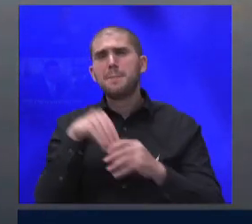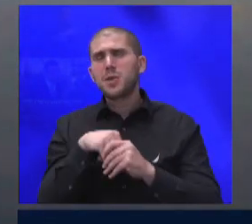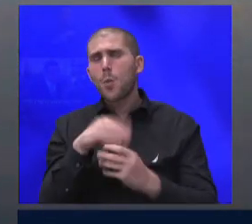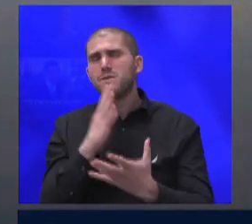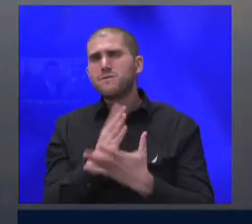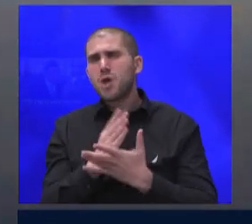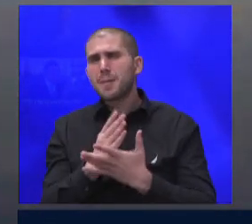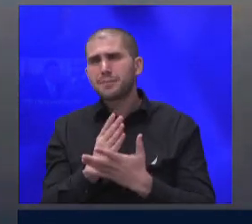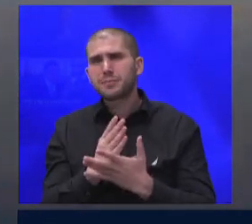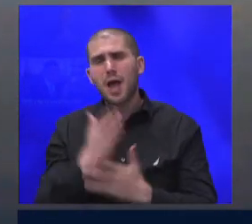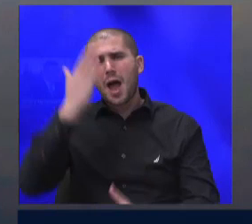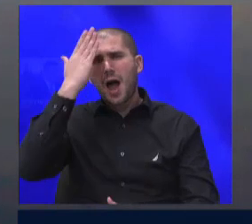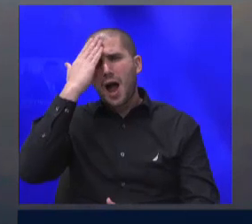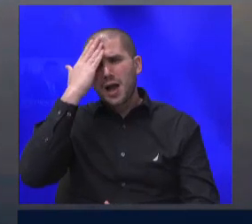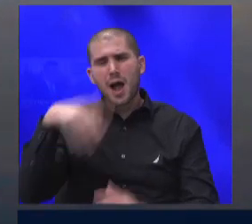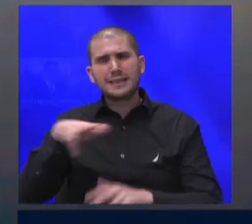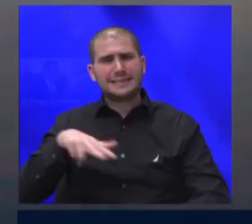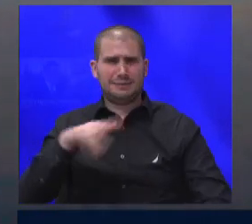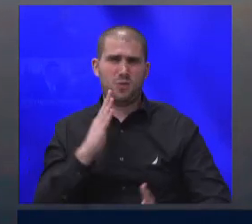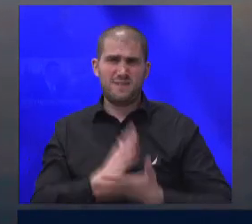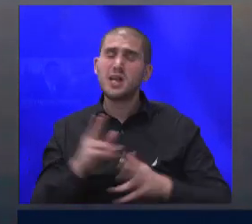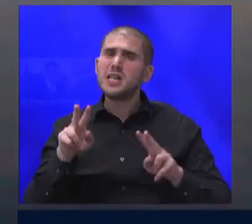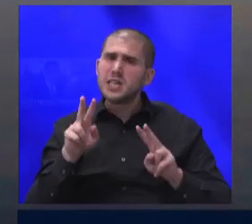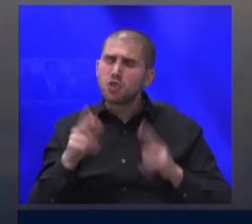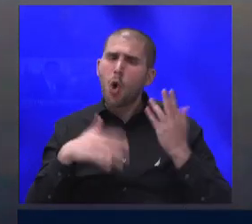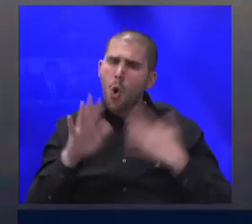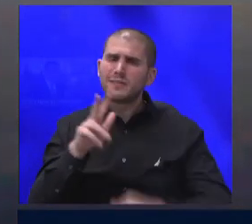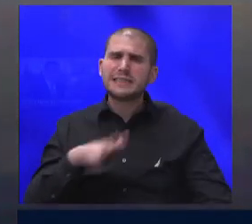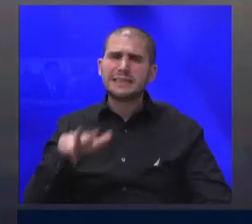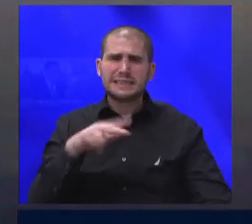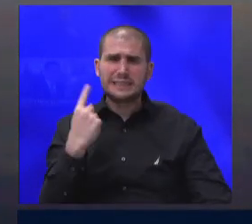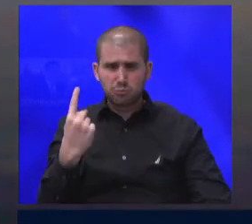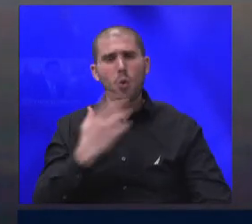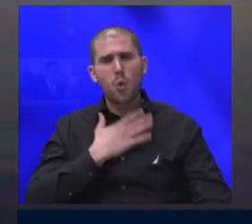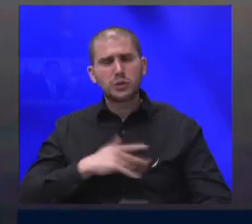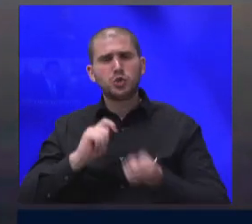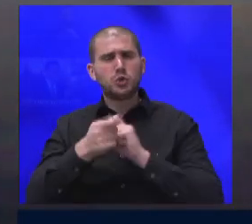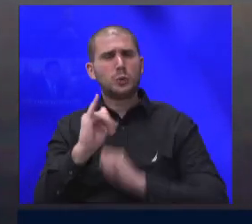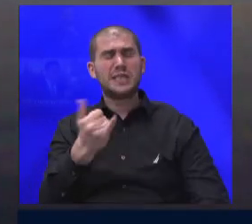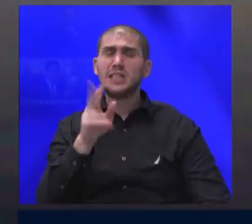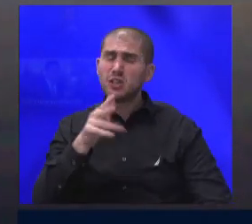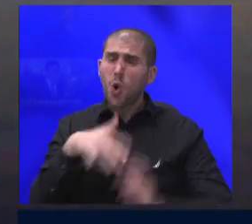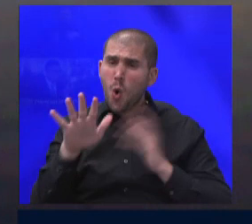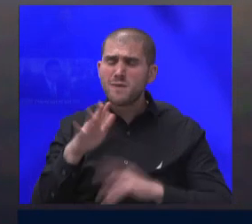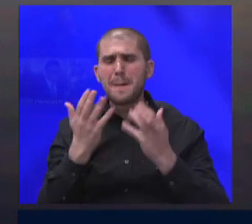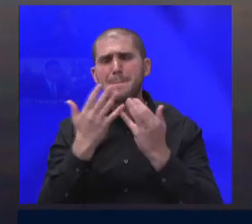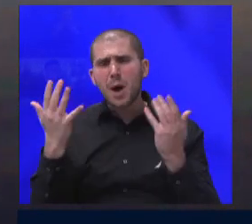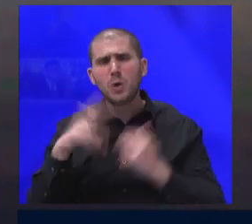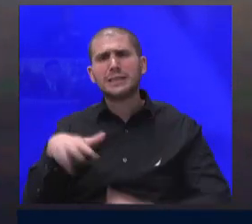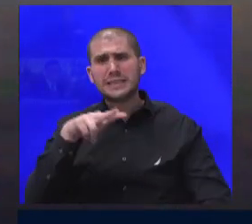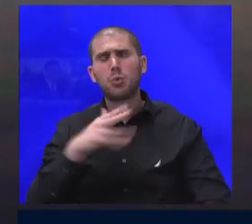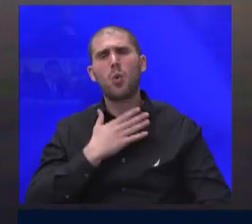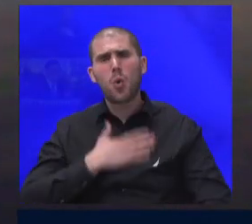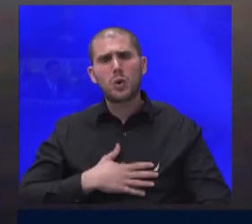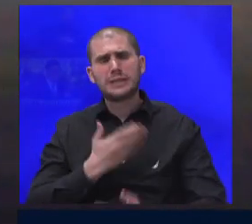הכרת הציבור, יש רוב בציבור שרוצה שינוי. יש רוב ברור בציבור שרוצה בהחלפתו של